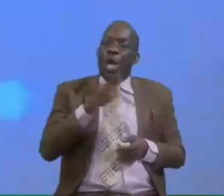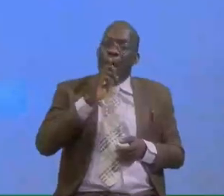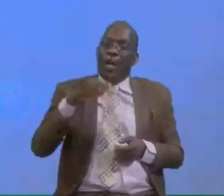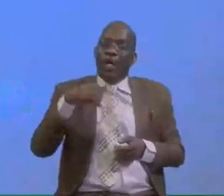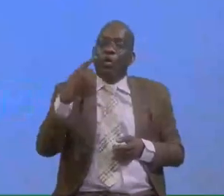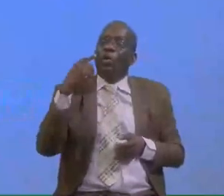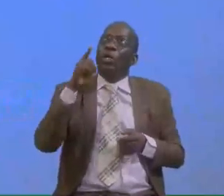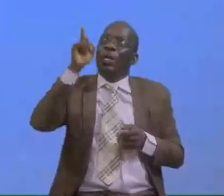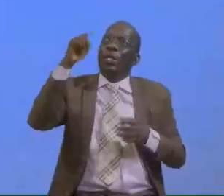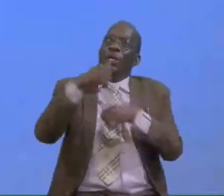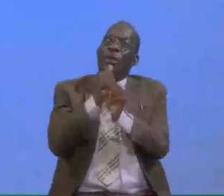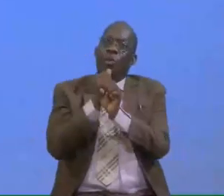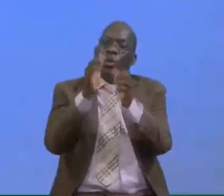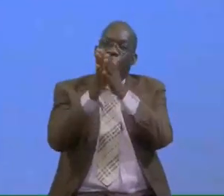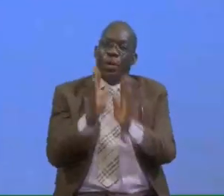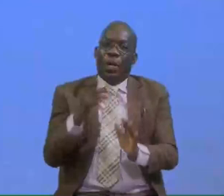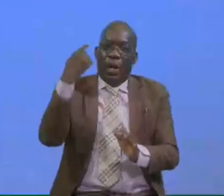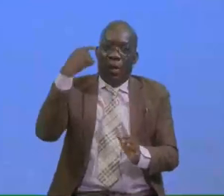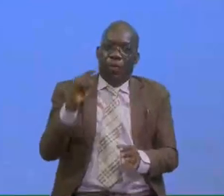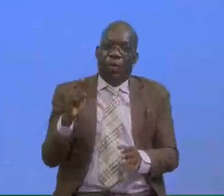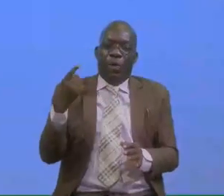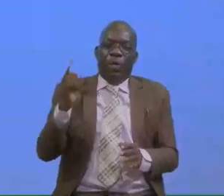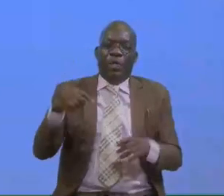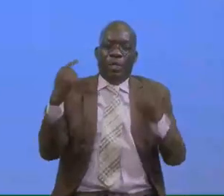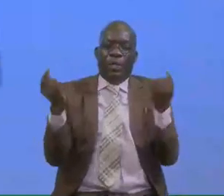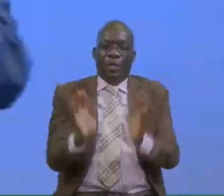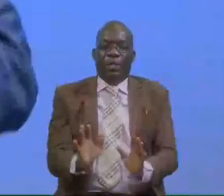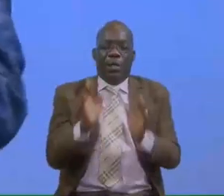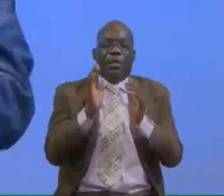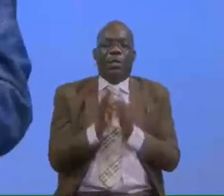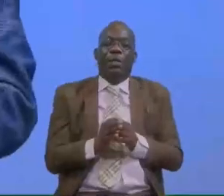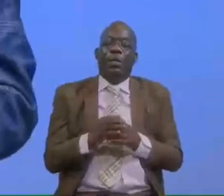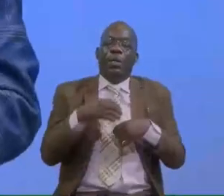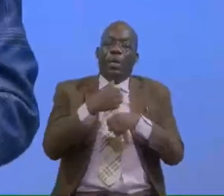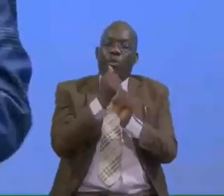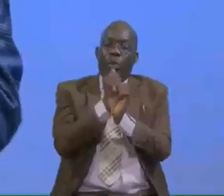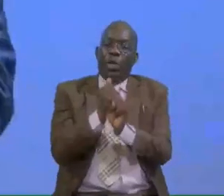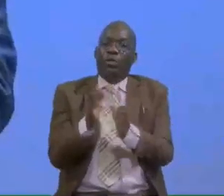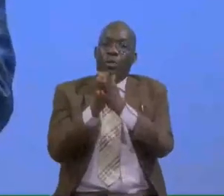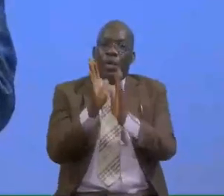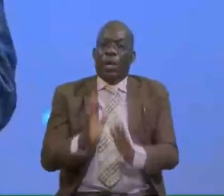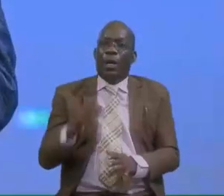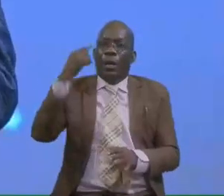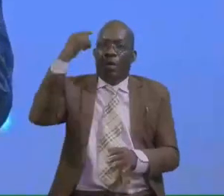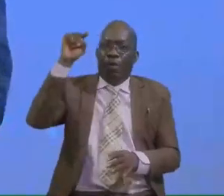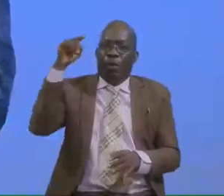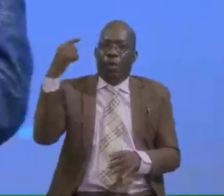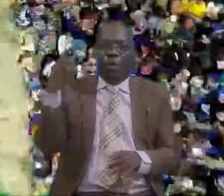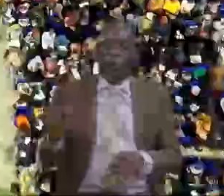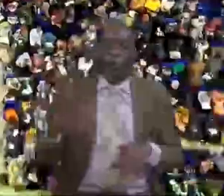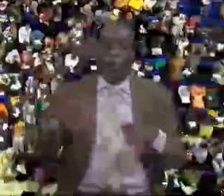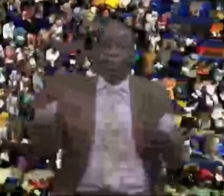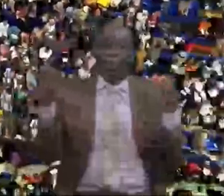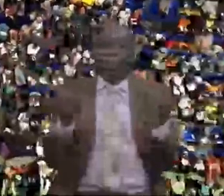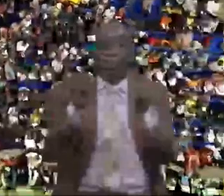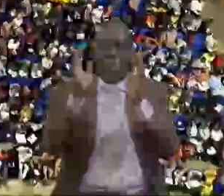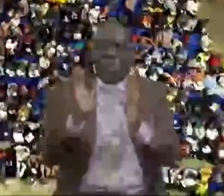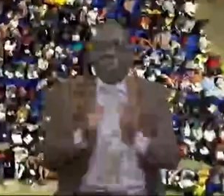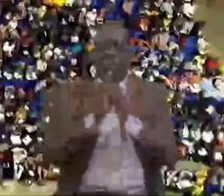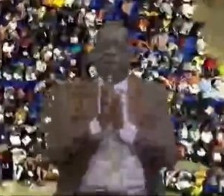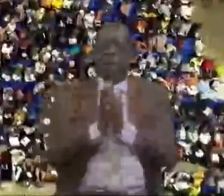qu'il a intercédé pour les coupables. Il a intercédé pour les coupables.